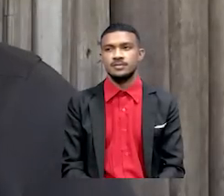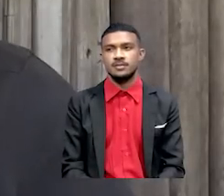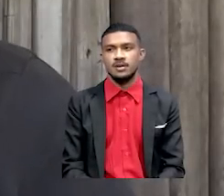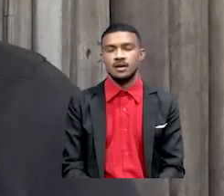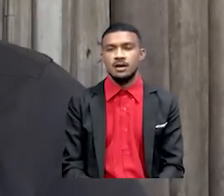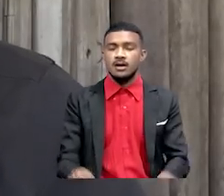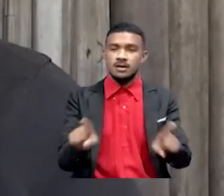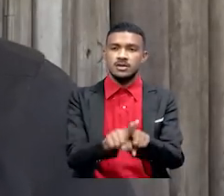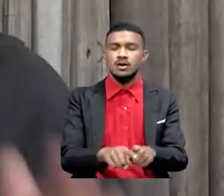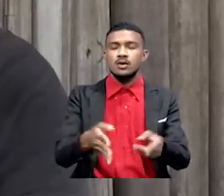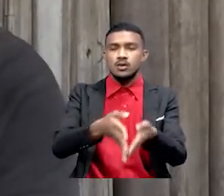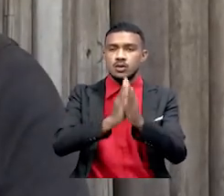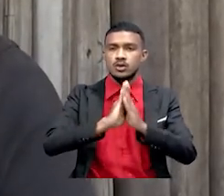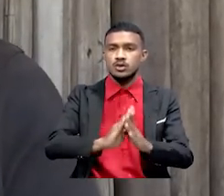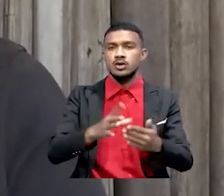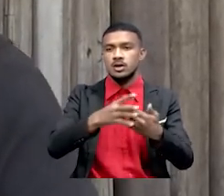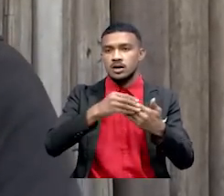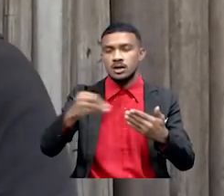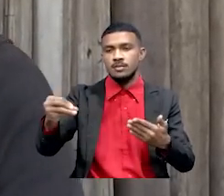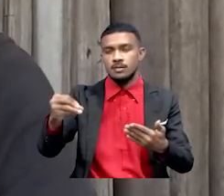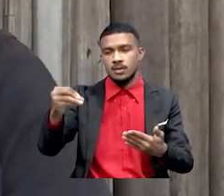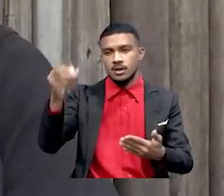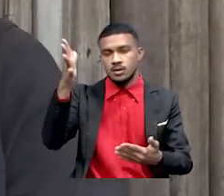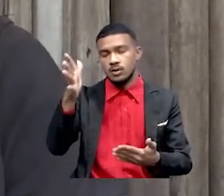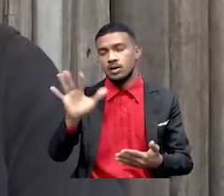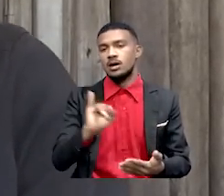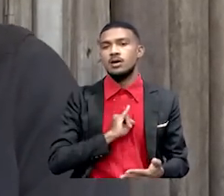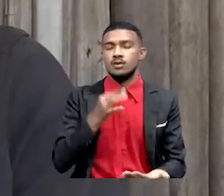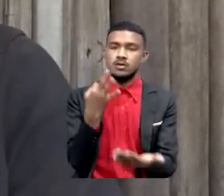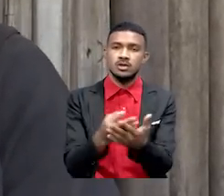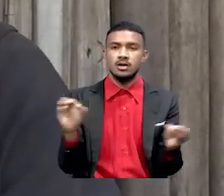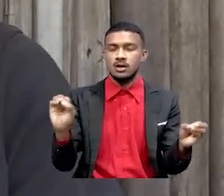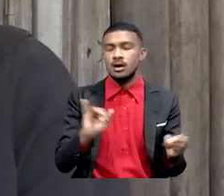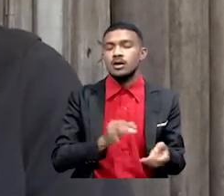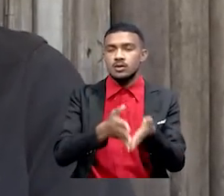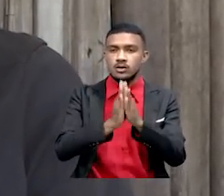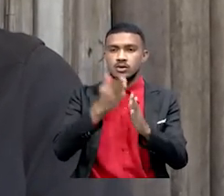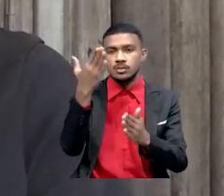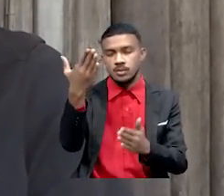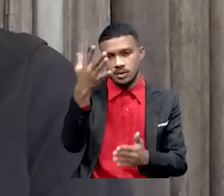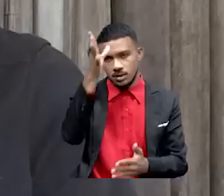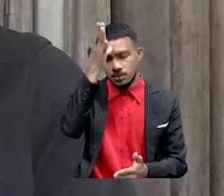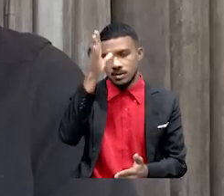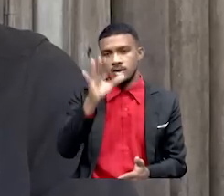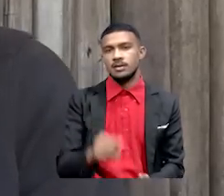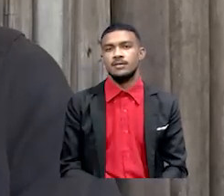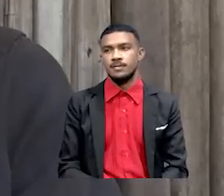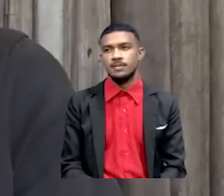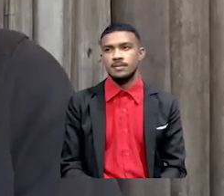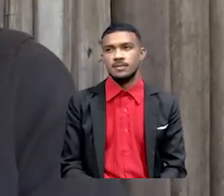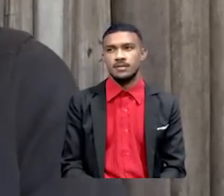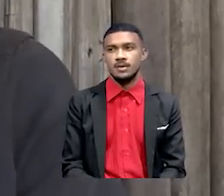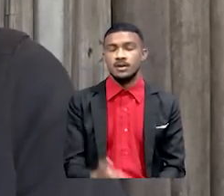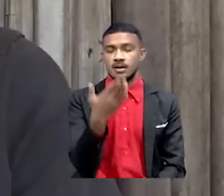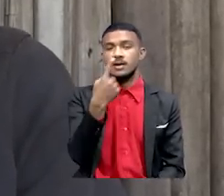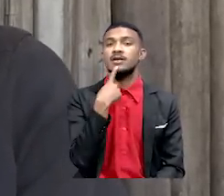Advis ni husu $5 hawa tete dan hau bosan lainnya husu bone aman. Hau sempre kuliah sana husu bone aman. Ne dan